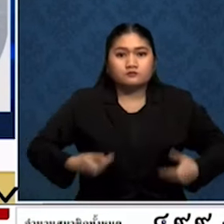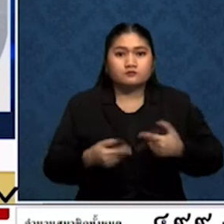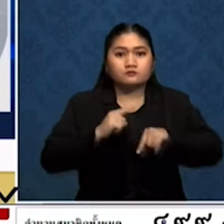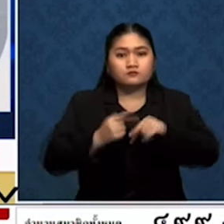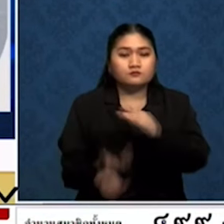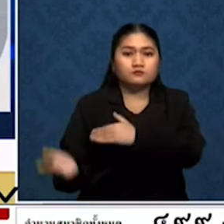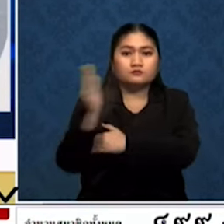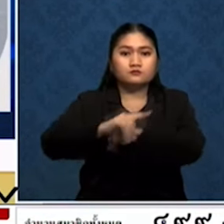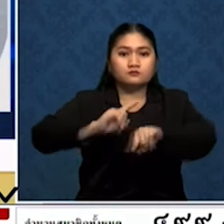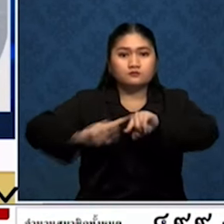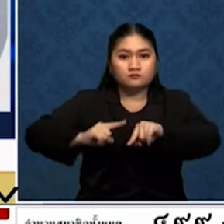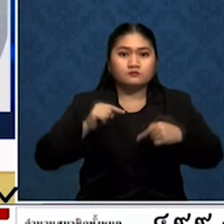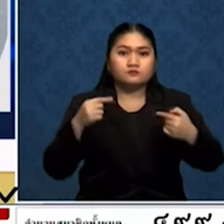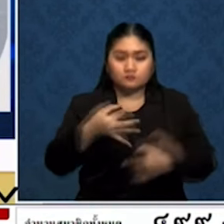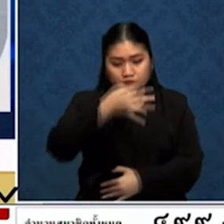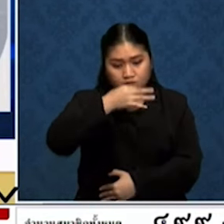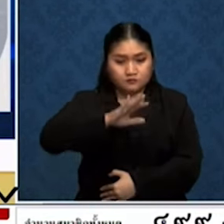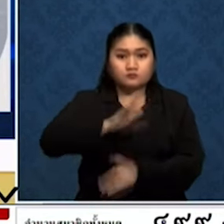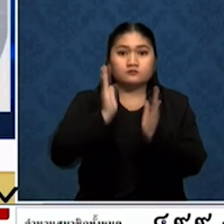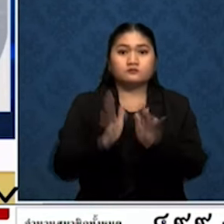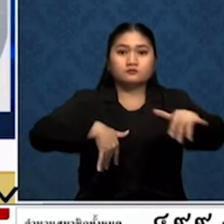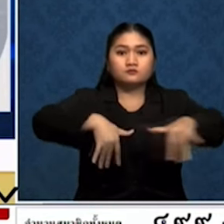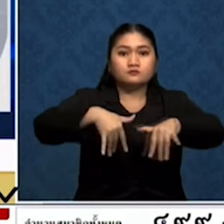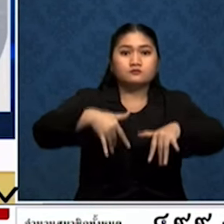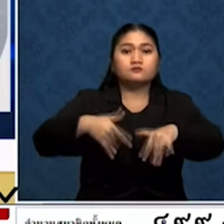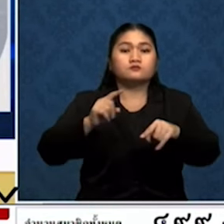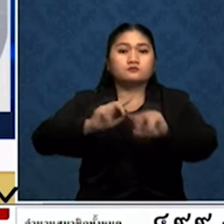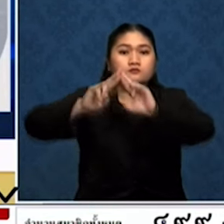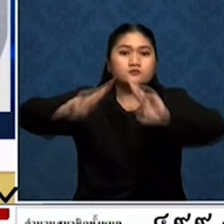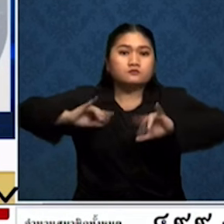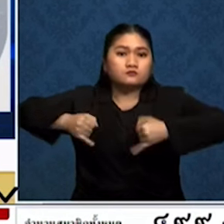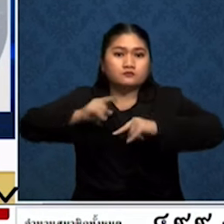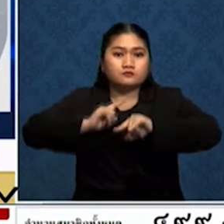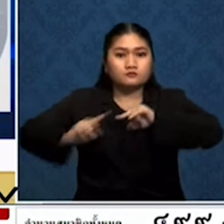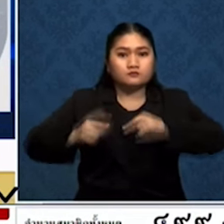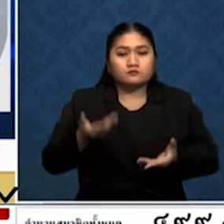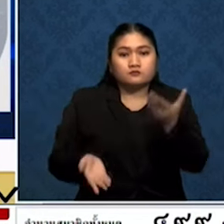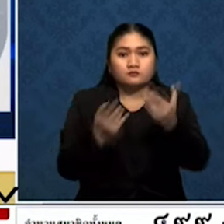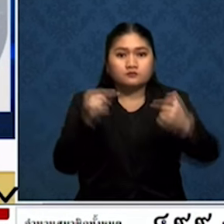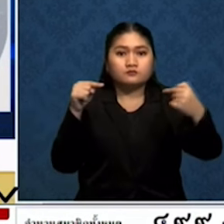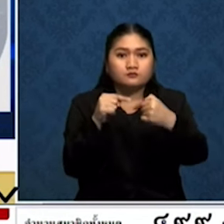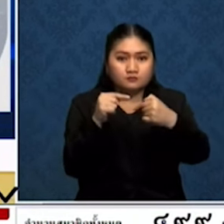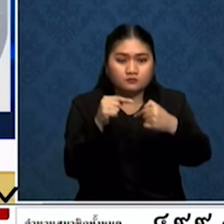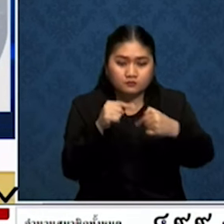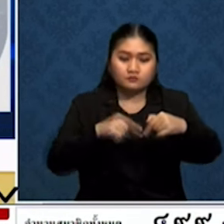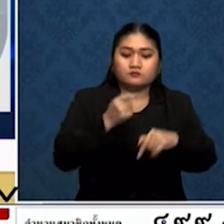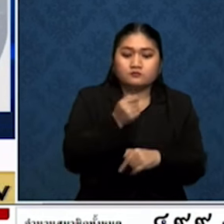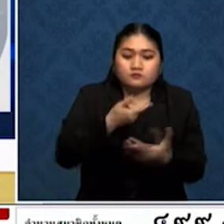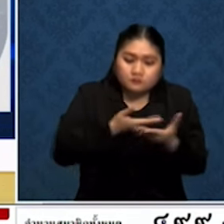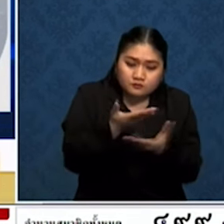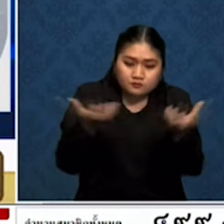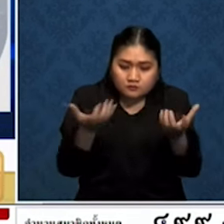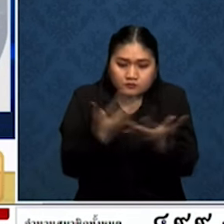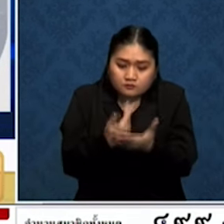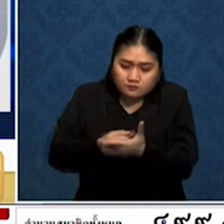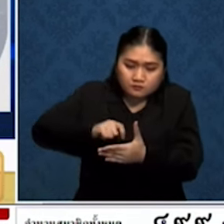ชีพสร้างโอกาสในการประกอบอาชีพของประชาชนและภาคธรกิจควบคู่กับการรักษาระดับการบริโภคและการลงทุนในป